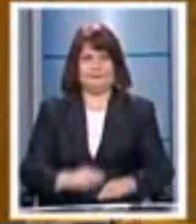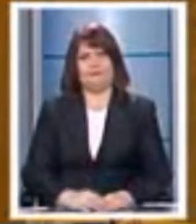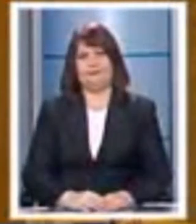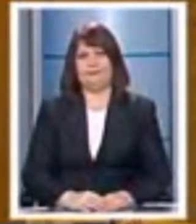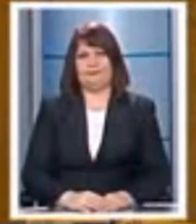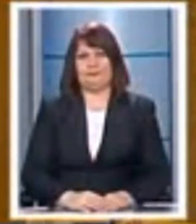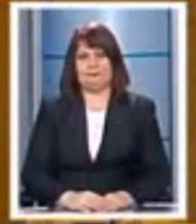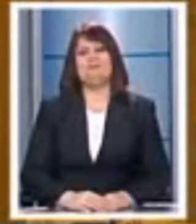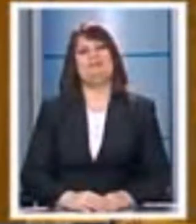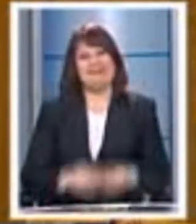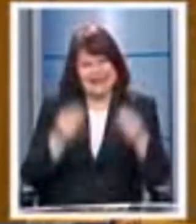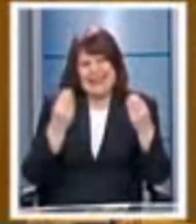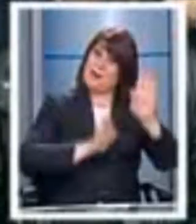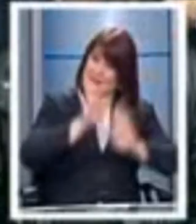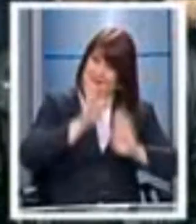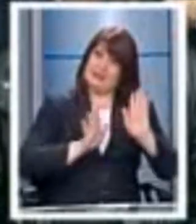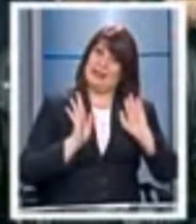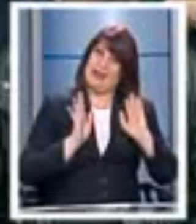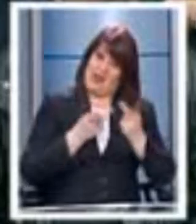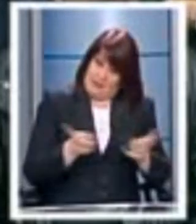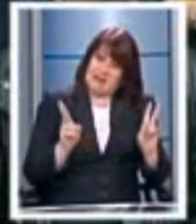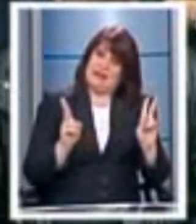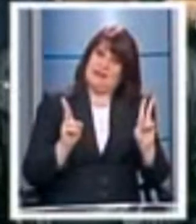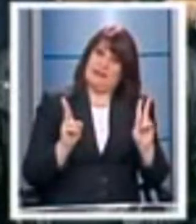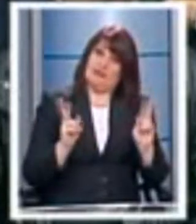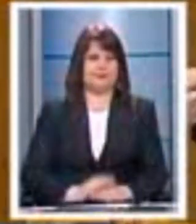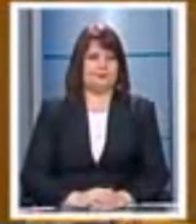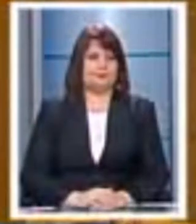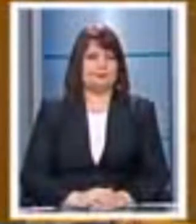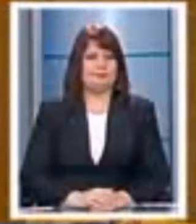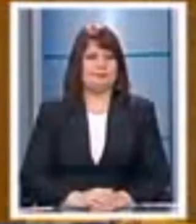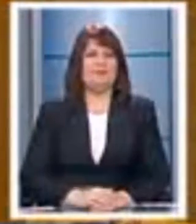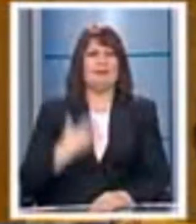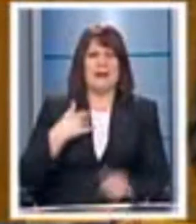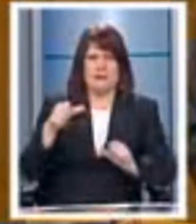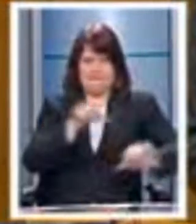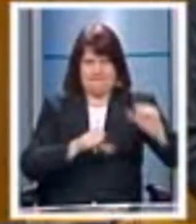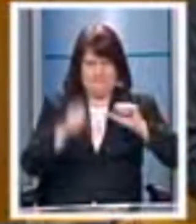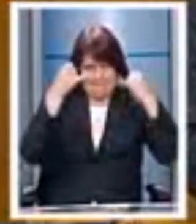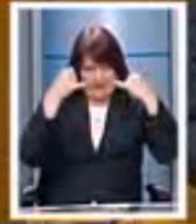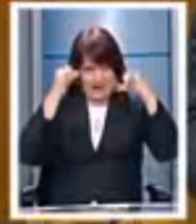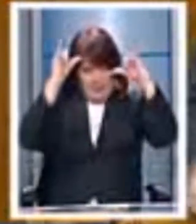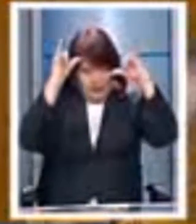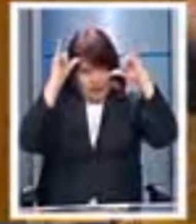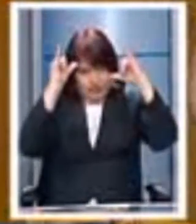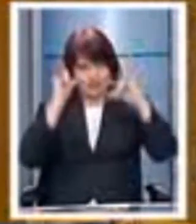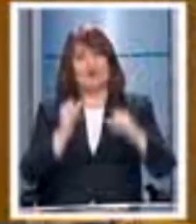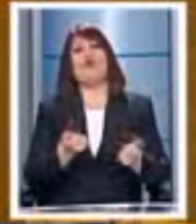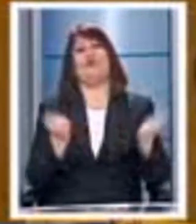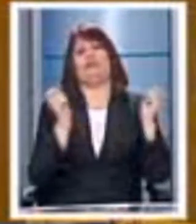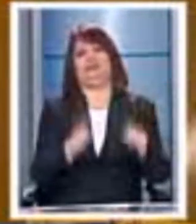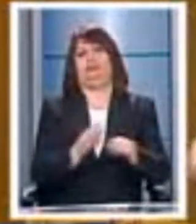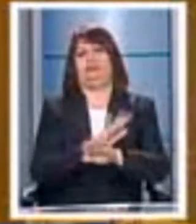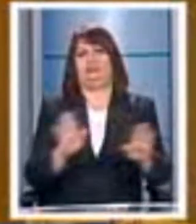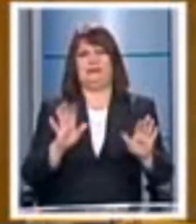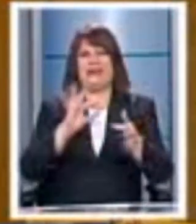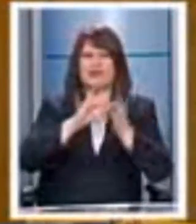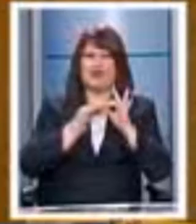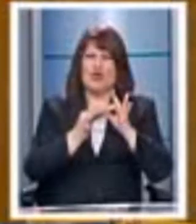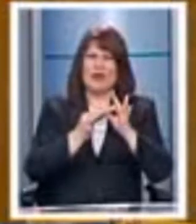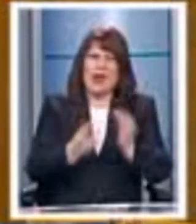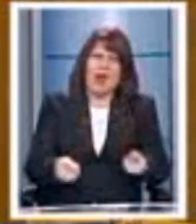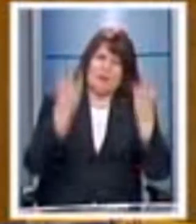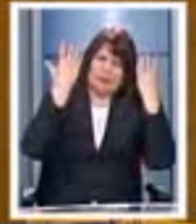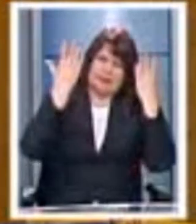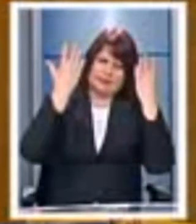του προμελετημένου εγκλήματος. Δεν θα γίνει αυτός ο λαός πειραματόζω. Δεν θα ξυλώσουν την ιστορία και το μέλλον αυτού